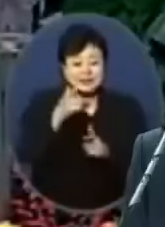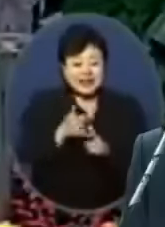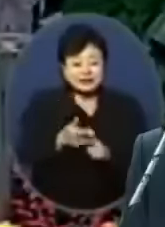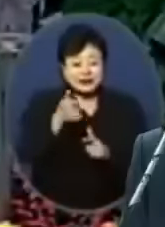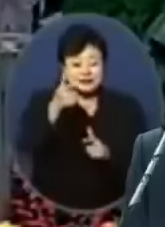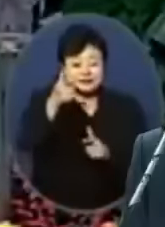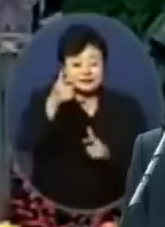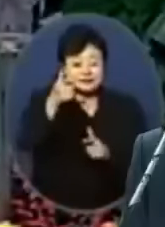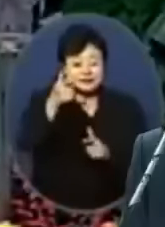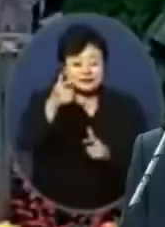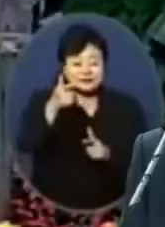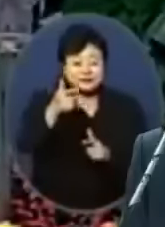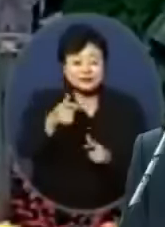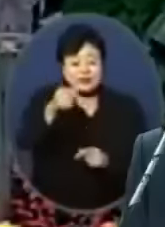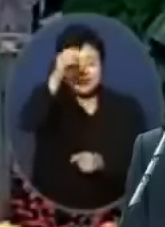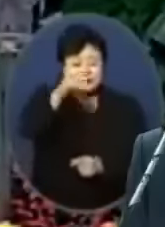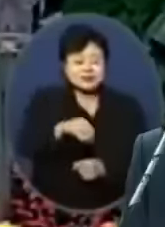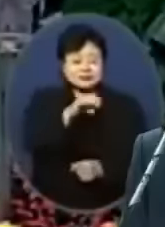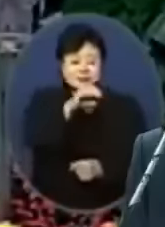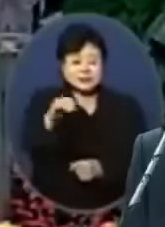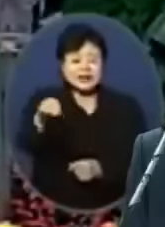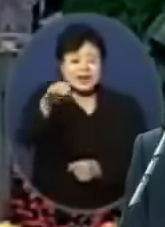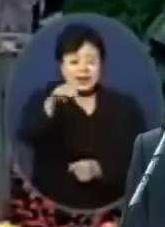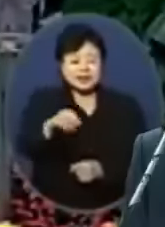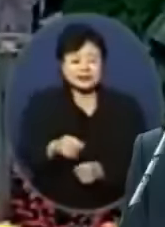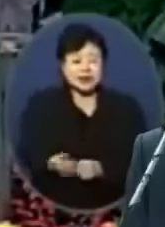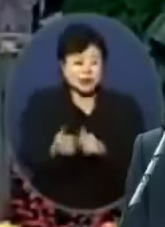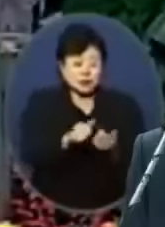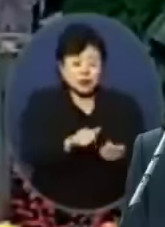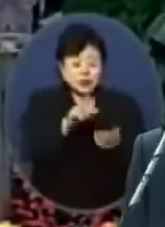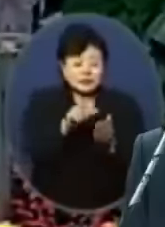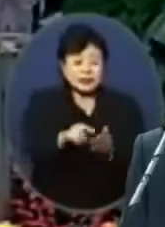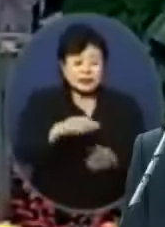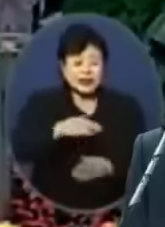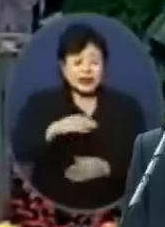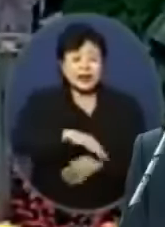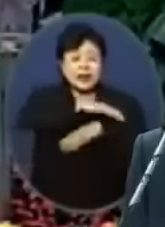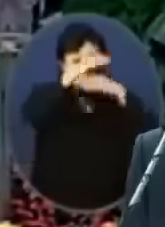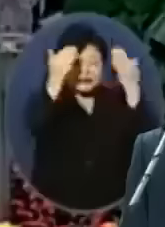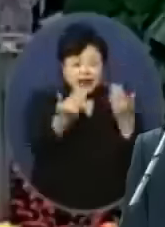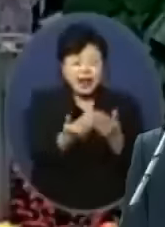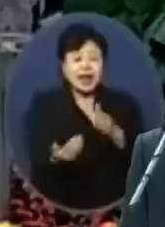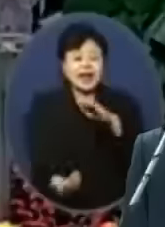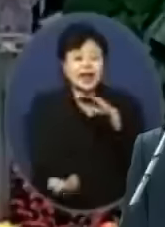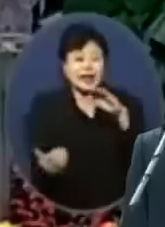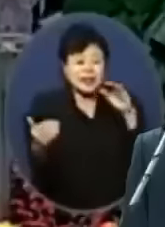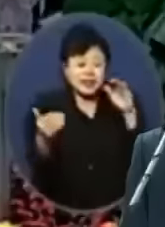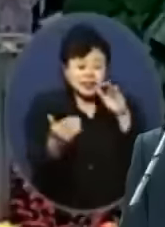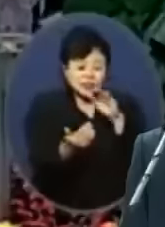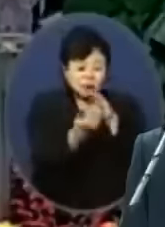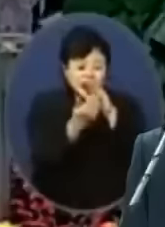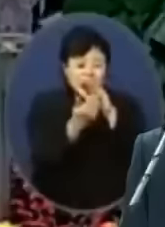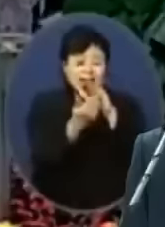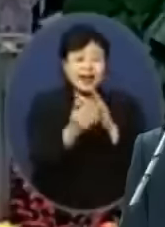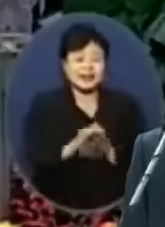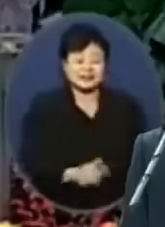예수님이 십자가에서 운명하실 때 내가 다 이루었다는 그게 있는